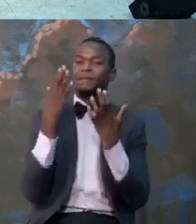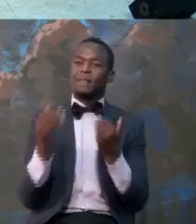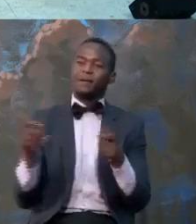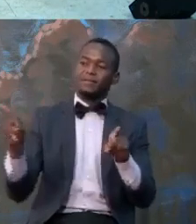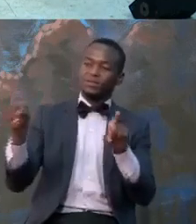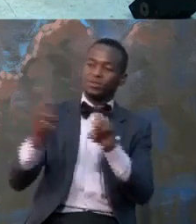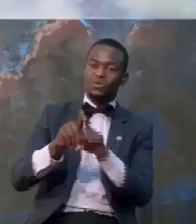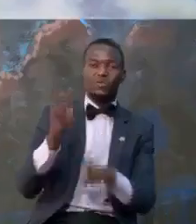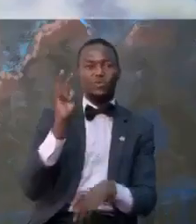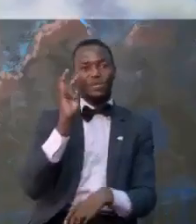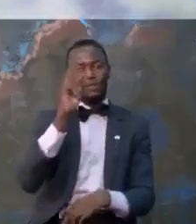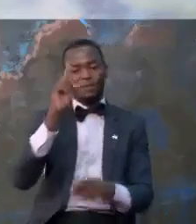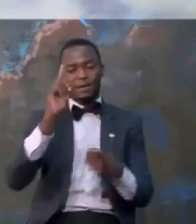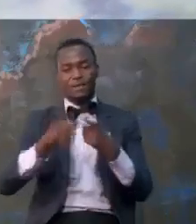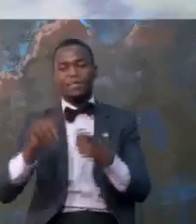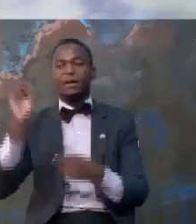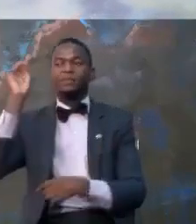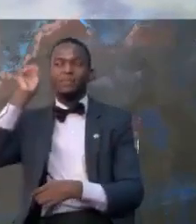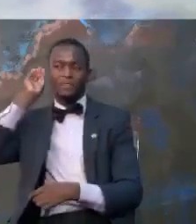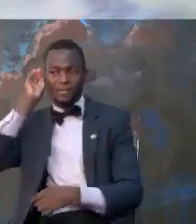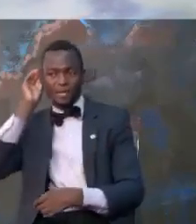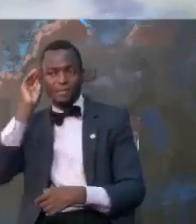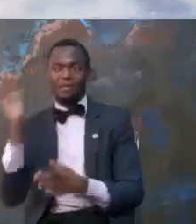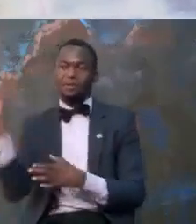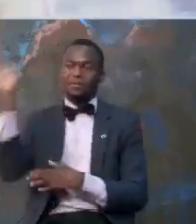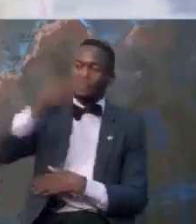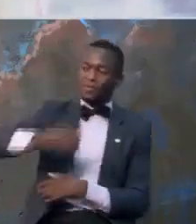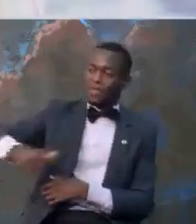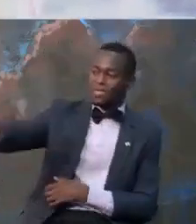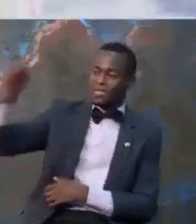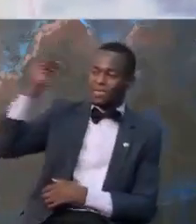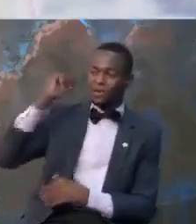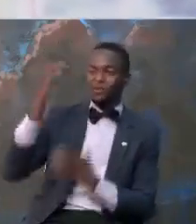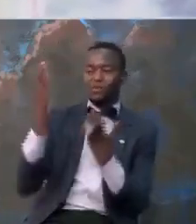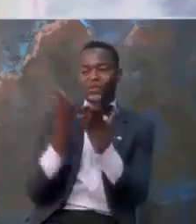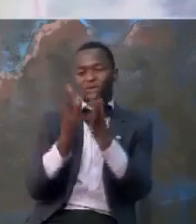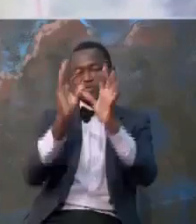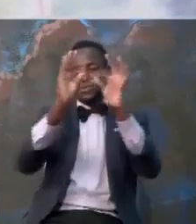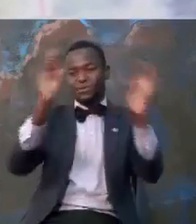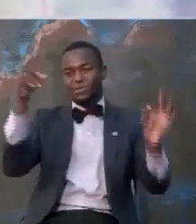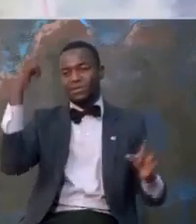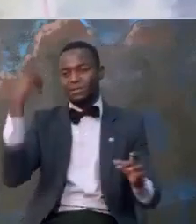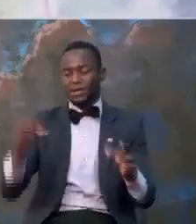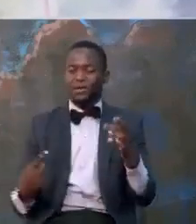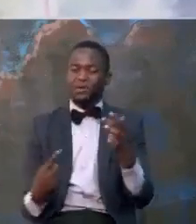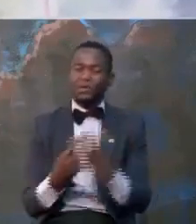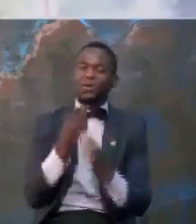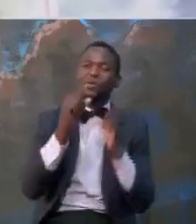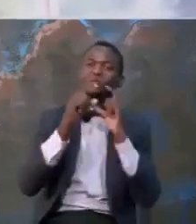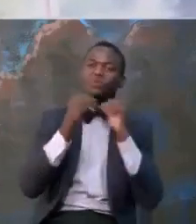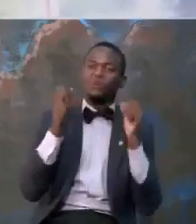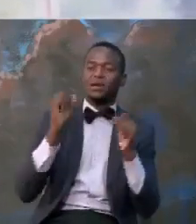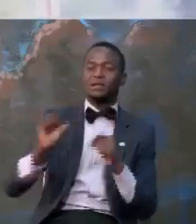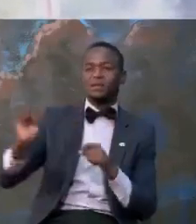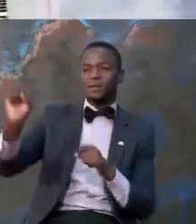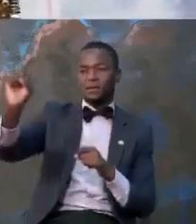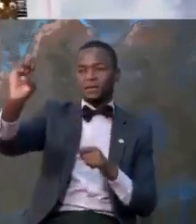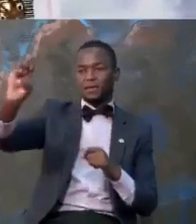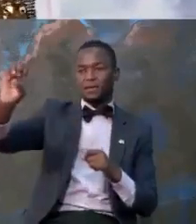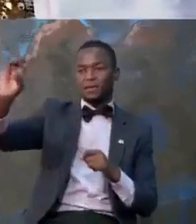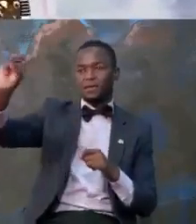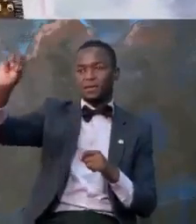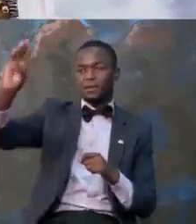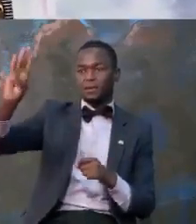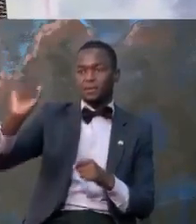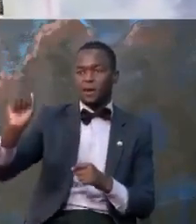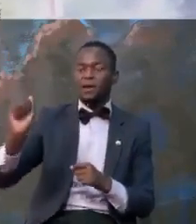ndugu mtazamaji na msikilizaji, siku ya jana tulikuwa na somo zuri sana kutoka kwa mchungaji Semba ambalo